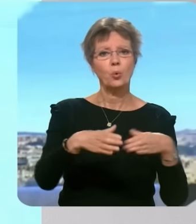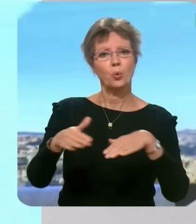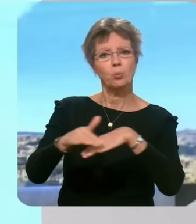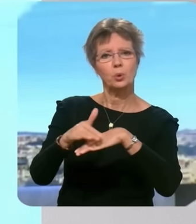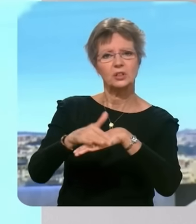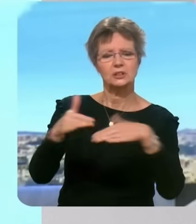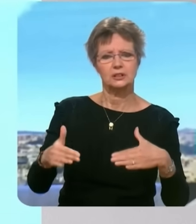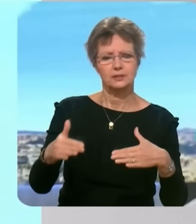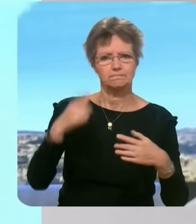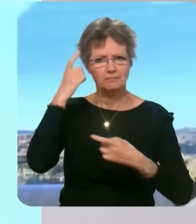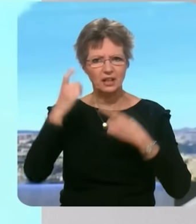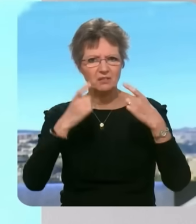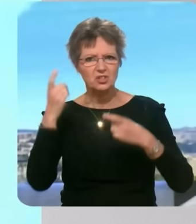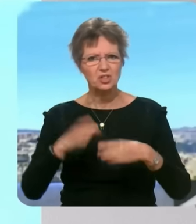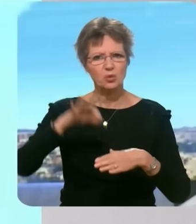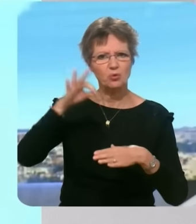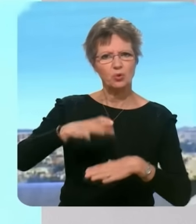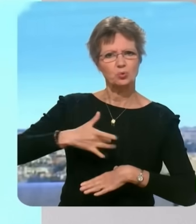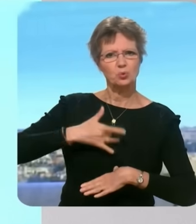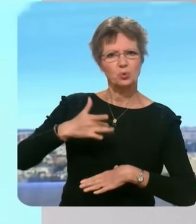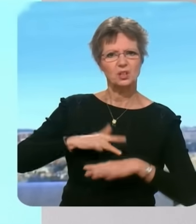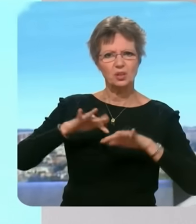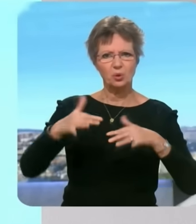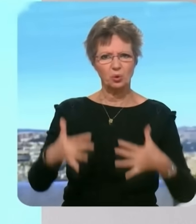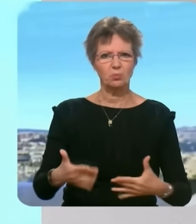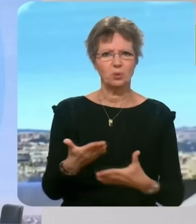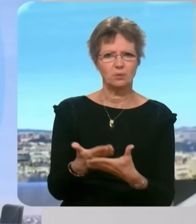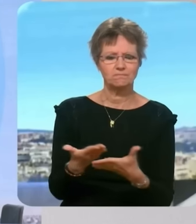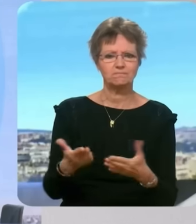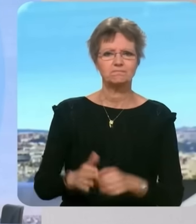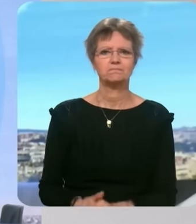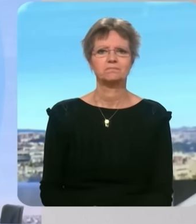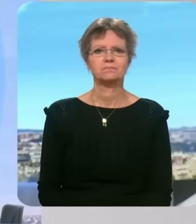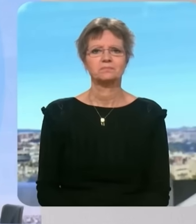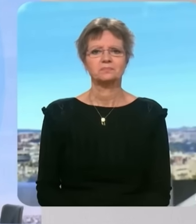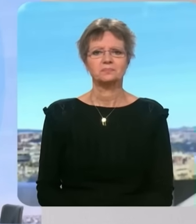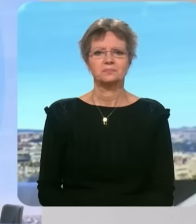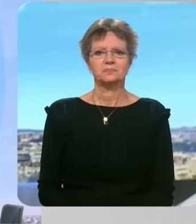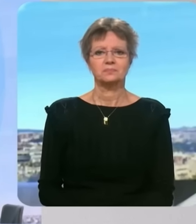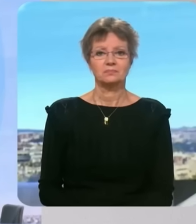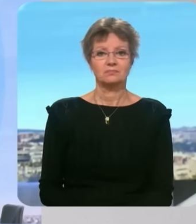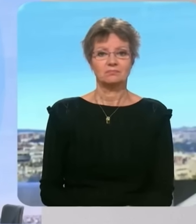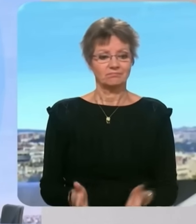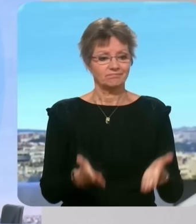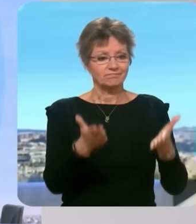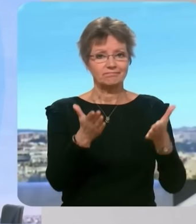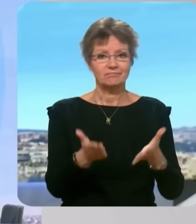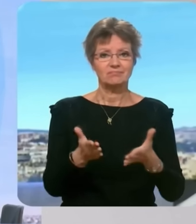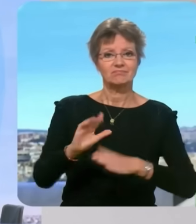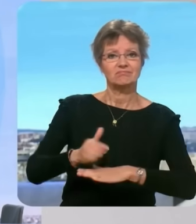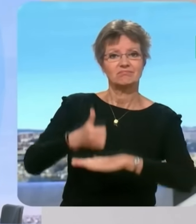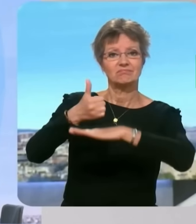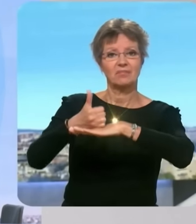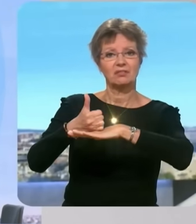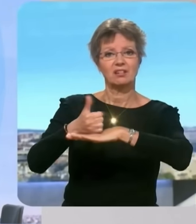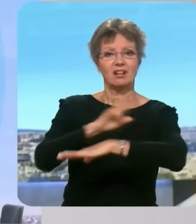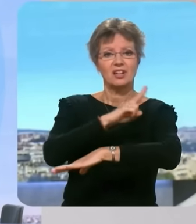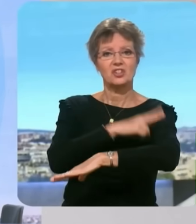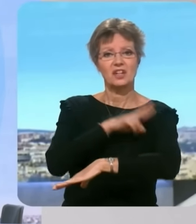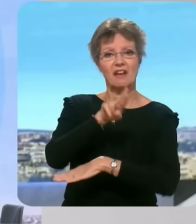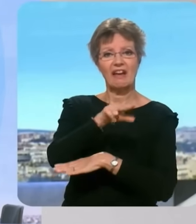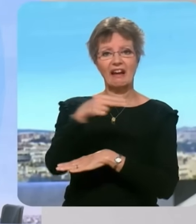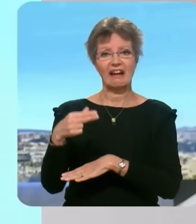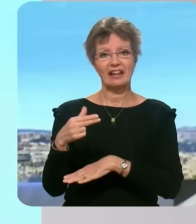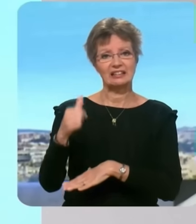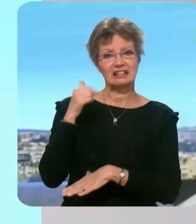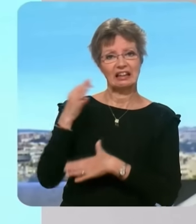la question du vote utile qui évidemment va être déterminant pour chaque électeur de chaque camp. Et pour ce qui vous concerne, Jordan Bardella a insisté hier sur le fait, je cite,